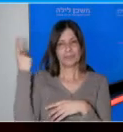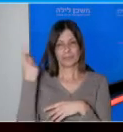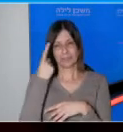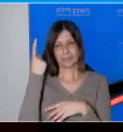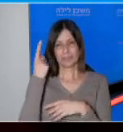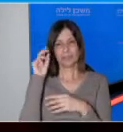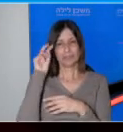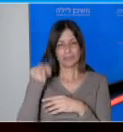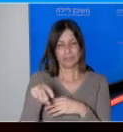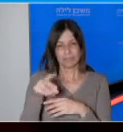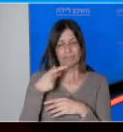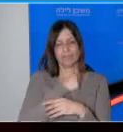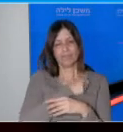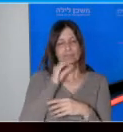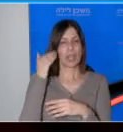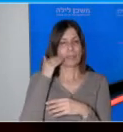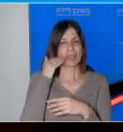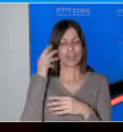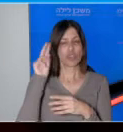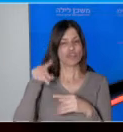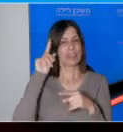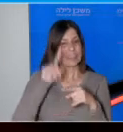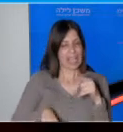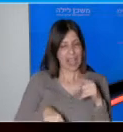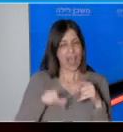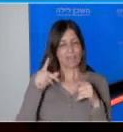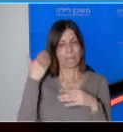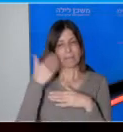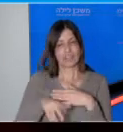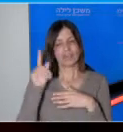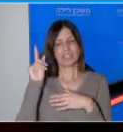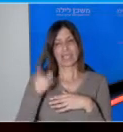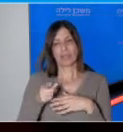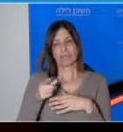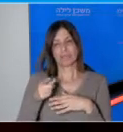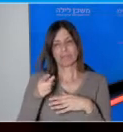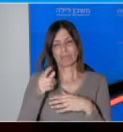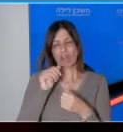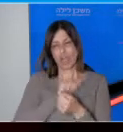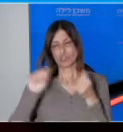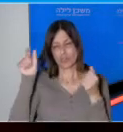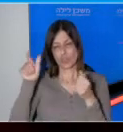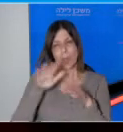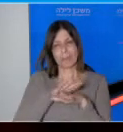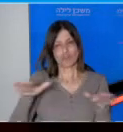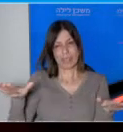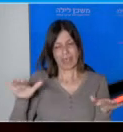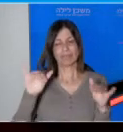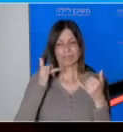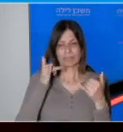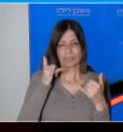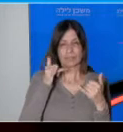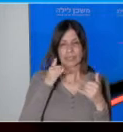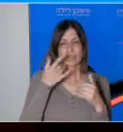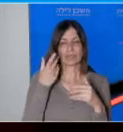שלב סובל מתקלה טכנית, ובסופו של דבר הם נאלצים להשמיד אותו בשטח. בהחלט כן, ביידן מציל